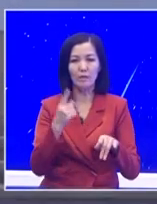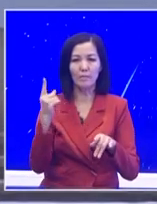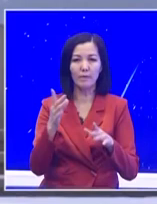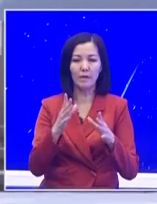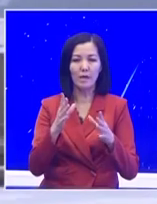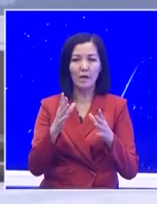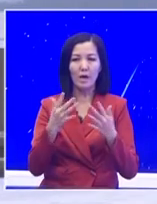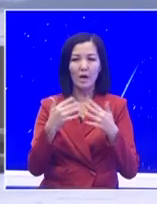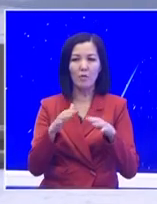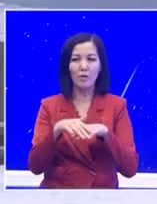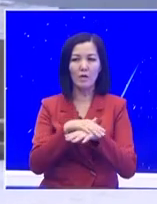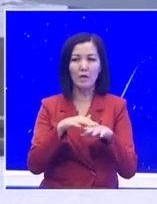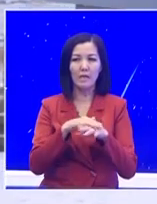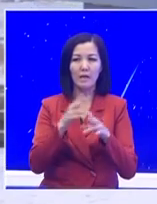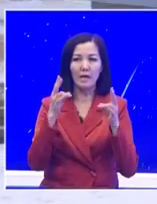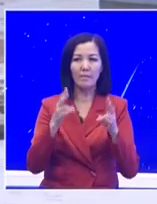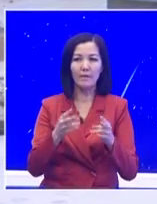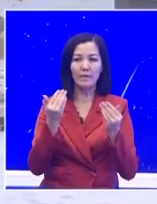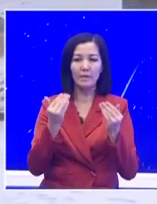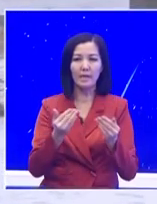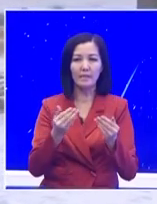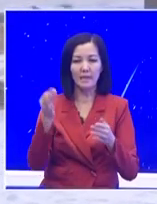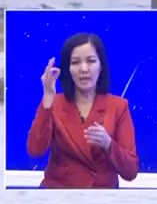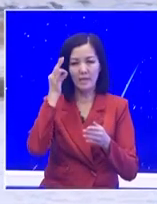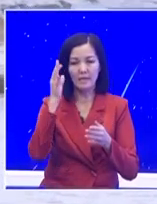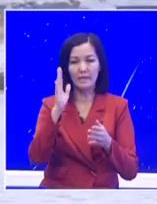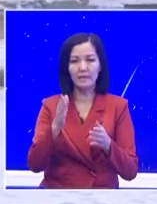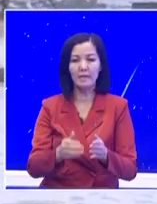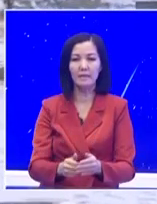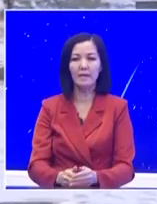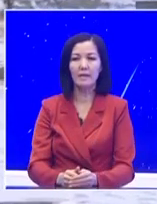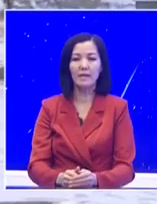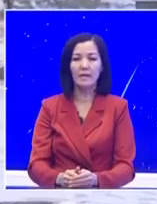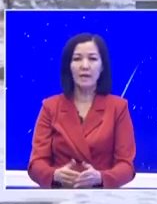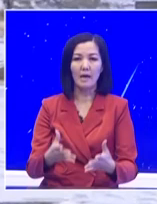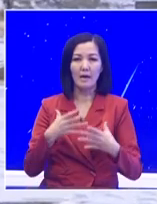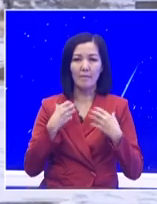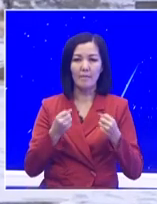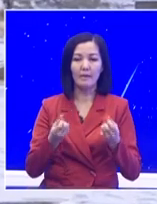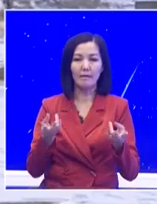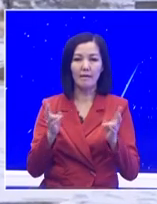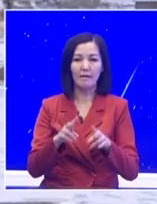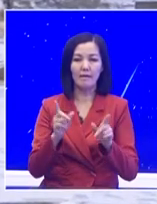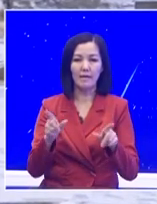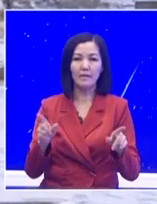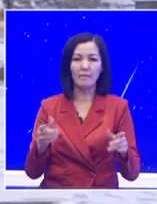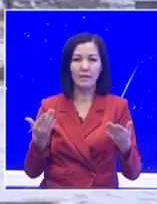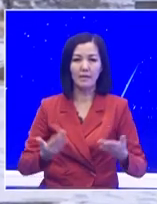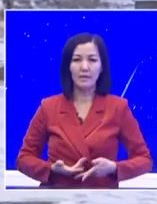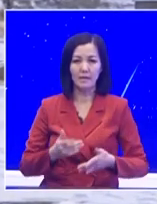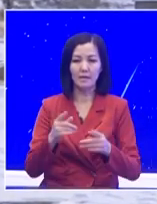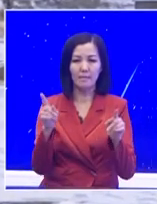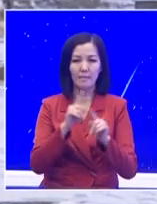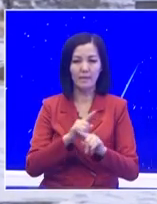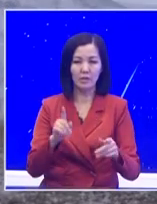жайпаған апаттың ізі санада әлі күнге қалып қойды. Ал аман қалғандар тірлігі бүгінде басқаша.